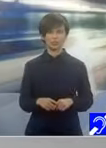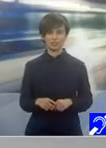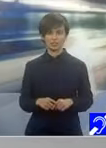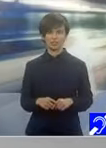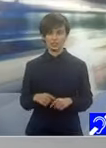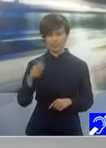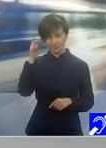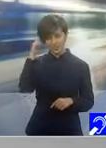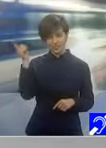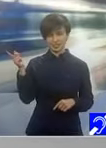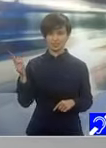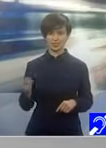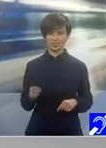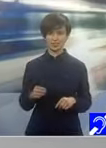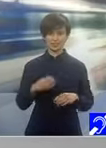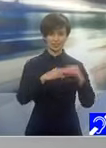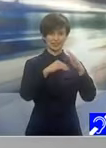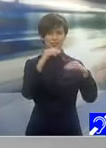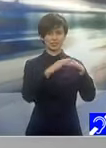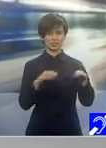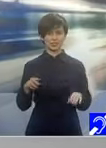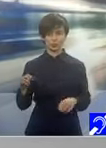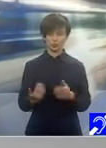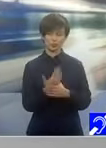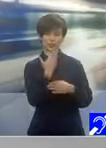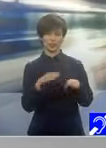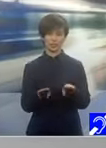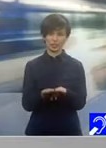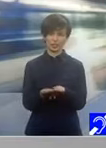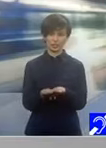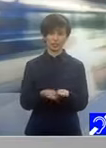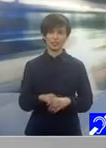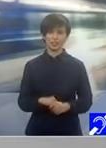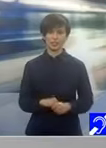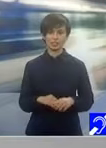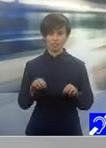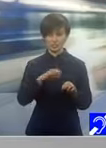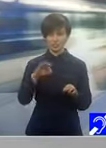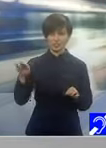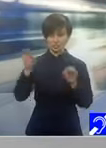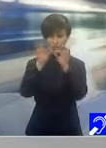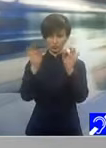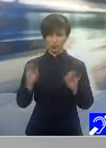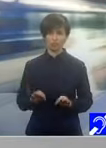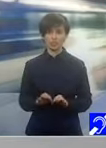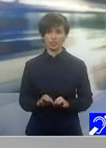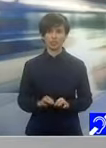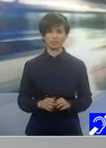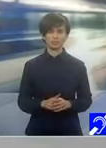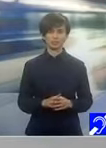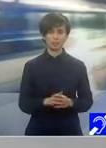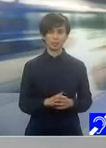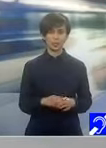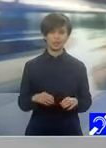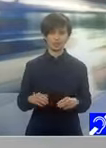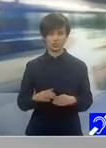meșteri? Noi scriem un jurnal de șantier în fiecare zi, ceea ce se întâmplă, ceea ce se lucrează, de